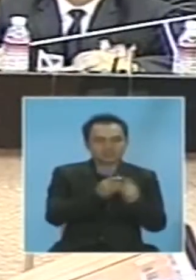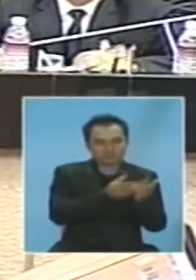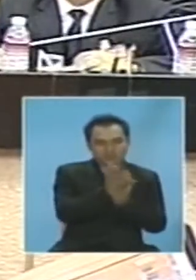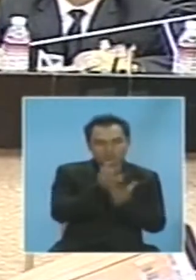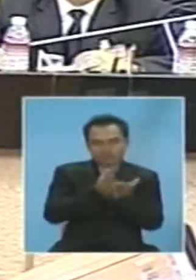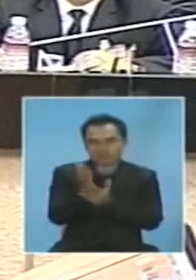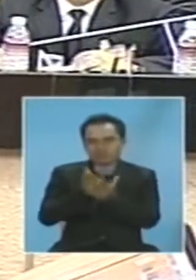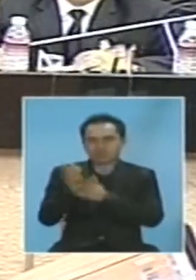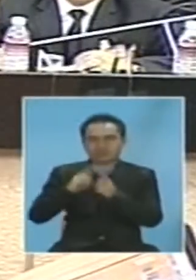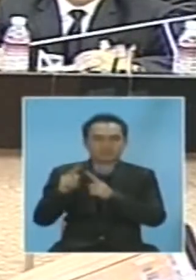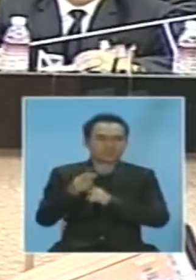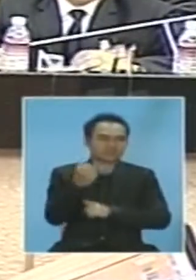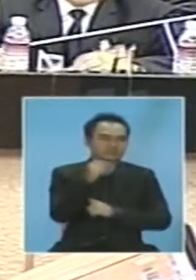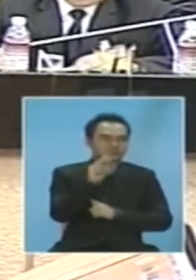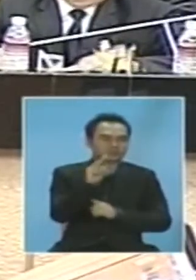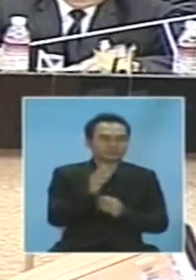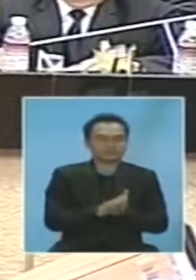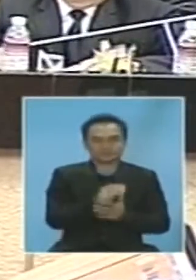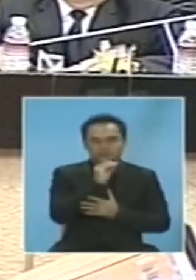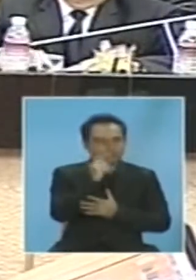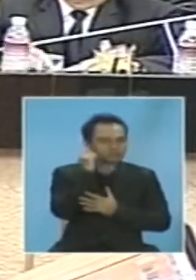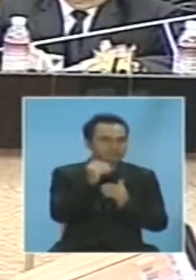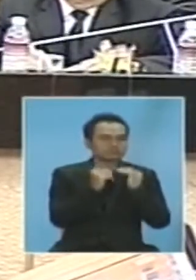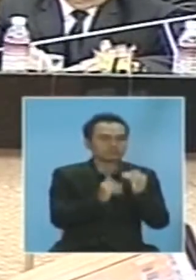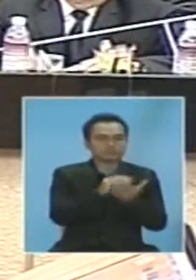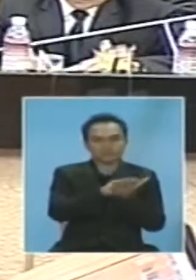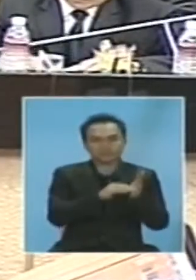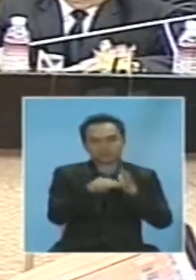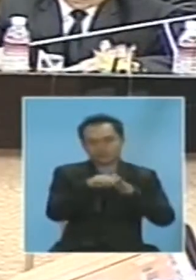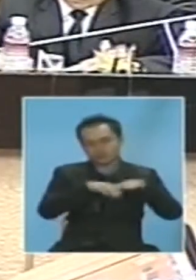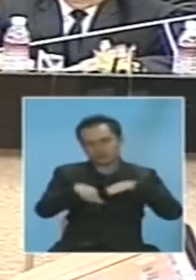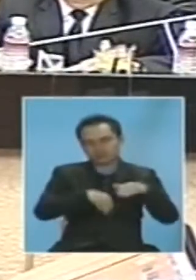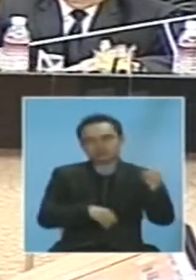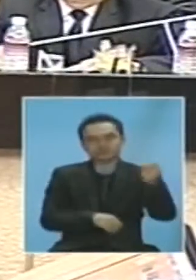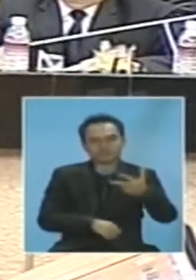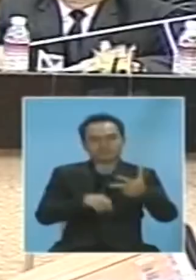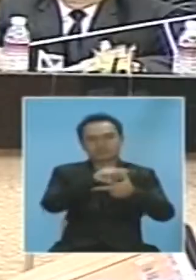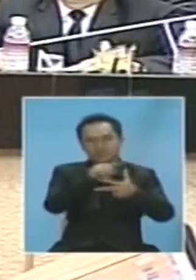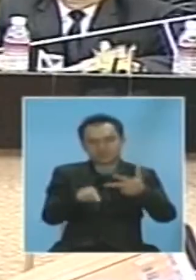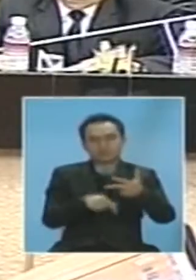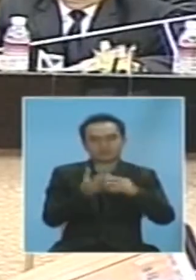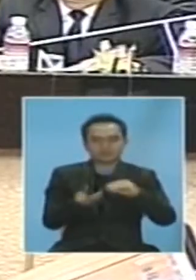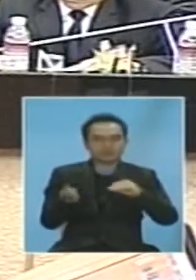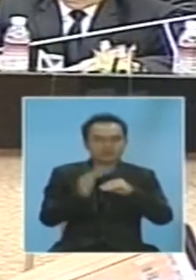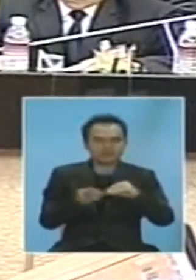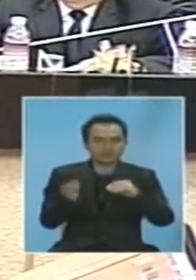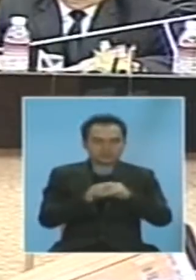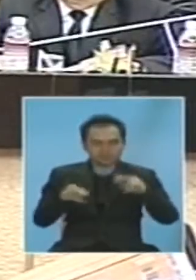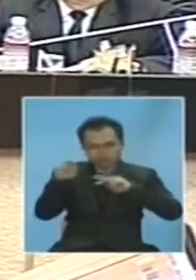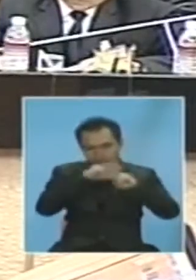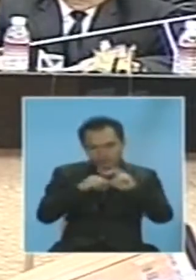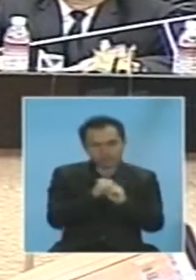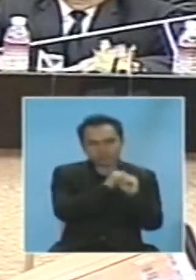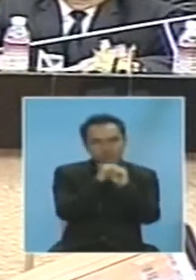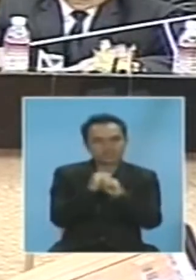ค่ะมีการกำหนดมาตรการ13มาตรการเพื่อเพิ่มประสิทธิภาพและการปราบปรามการทุจ